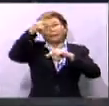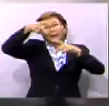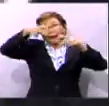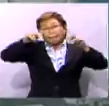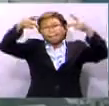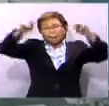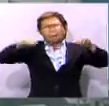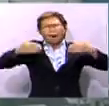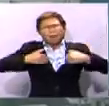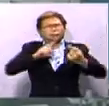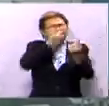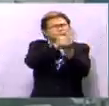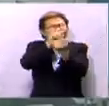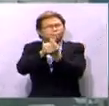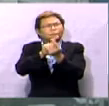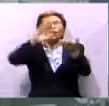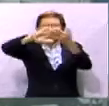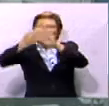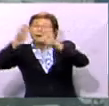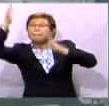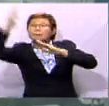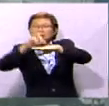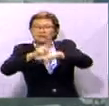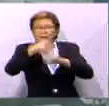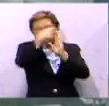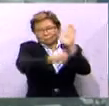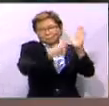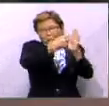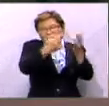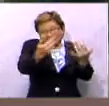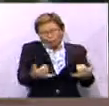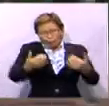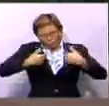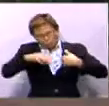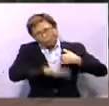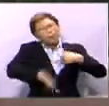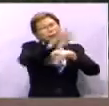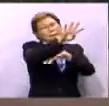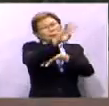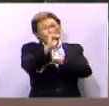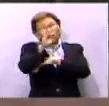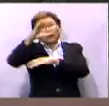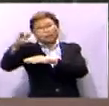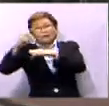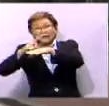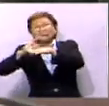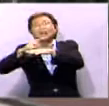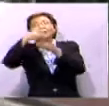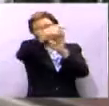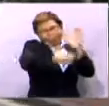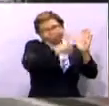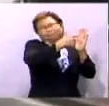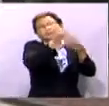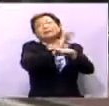dijadual mengadakan pertemuan dengan komuniti Malaysia di negara ini. Kini terdapat 47 syarikat Malaysia beroperasi